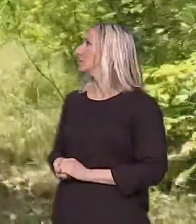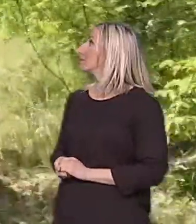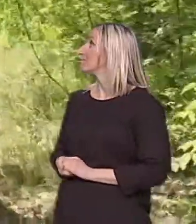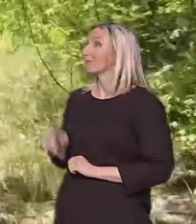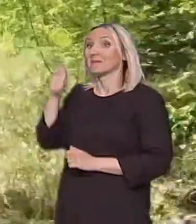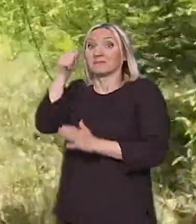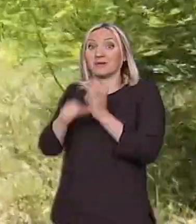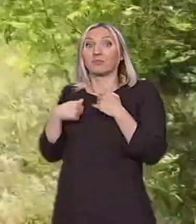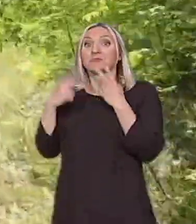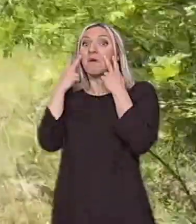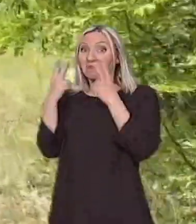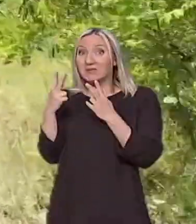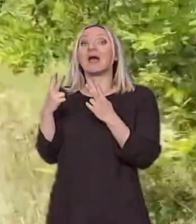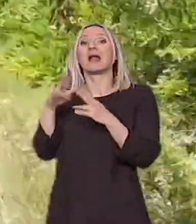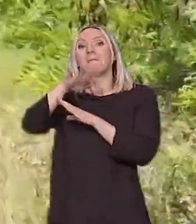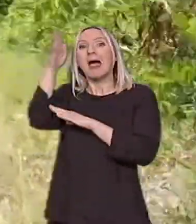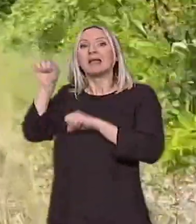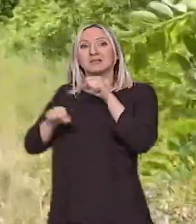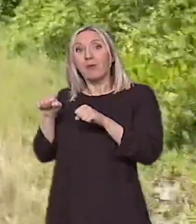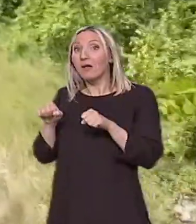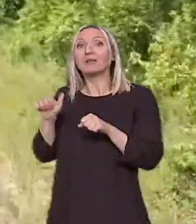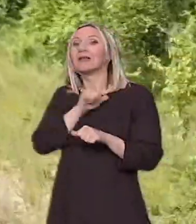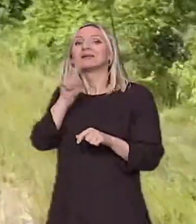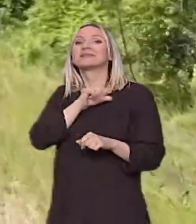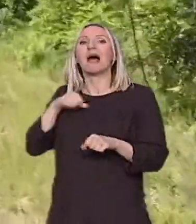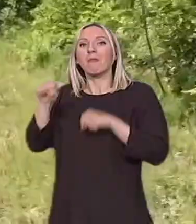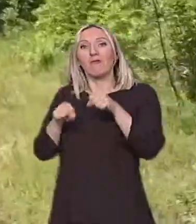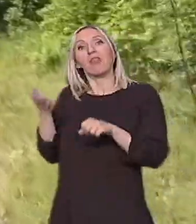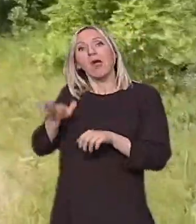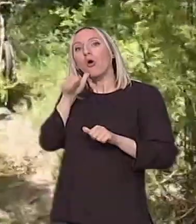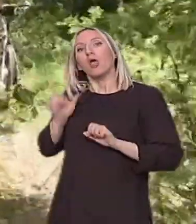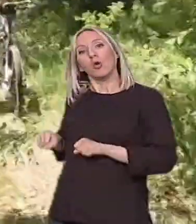Tu smo prvi put videli da je mountain bike i guranje, pa i nošenje bicikala.